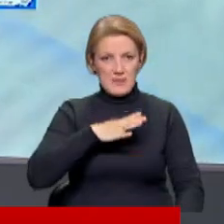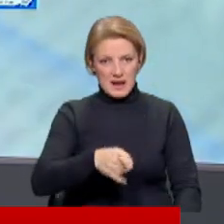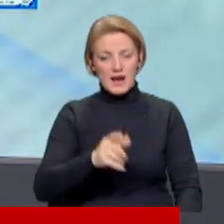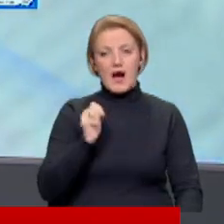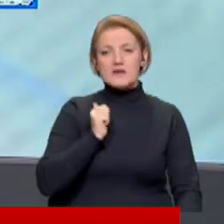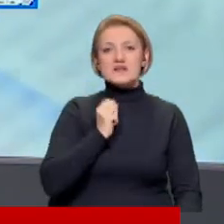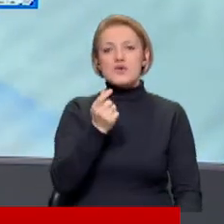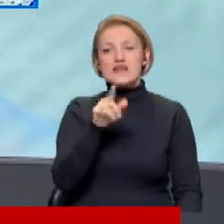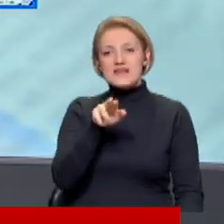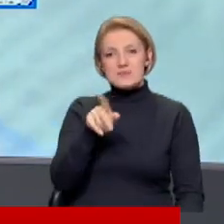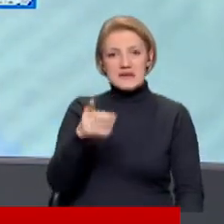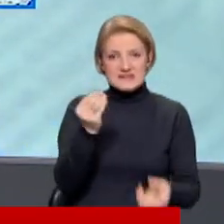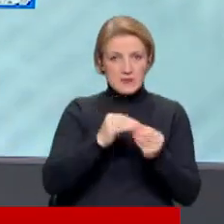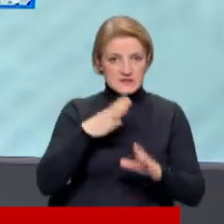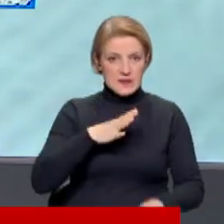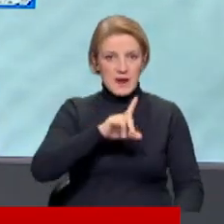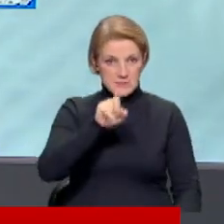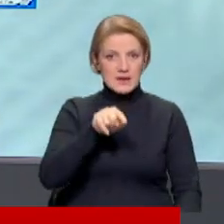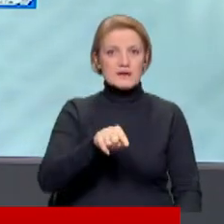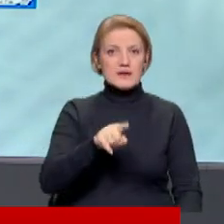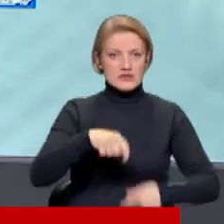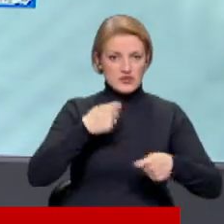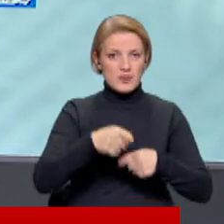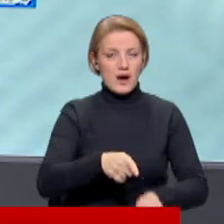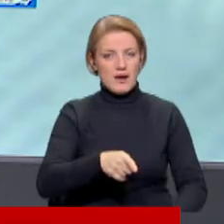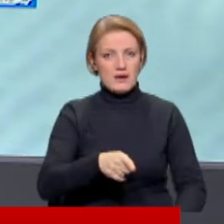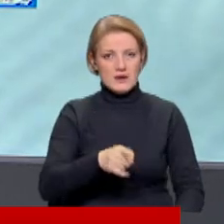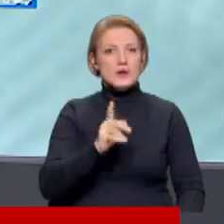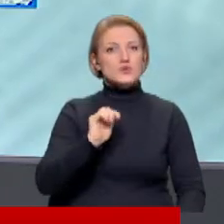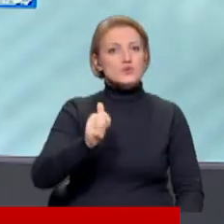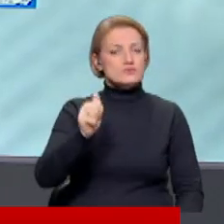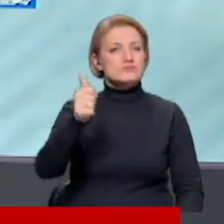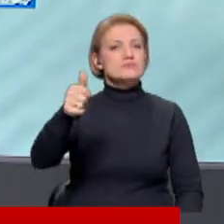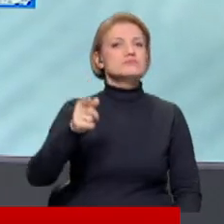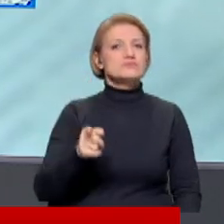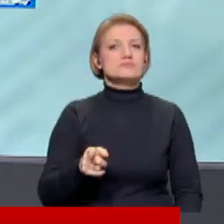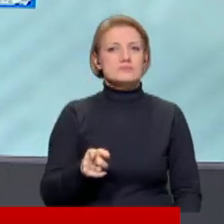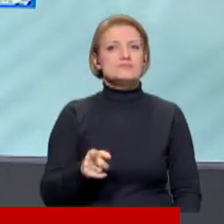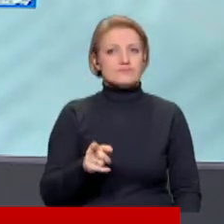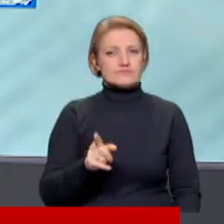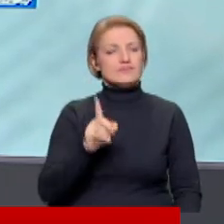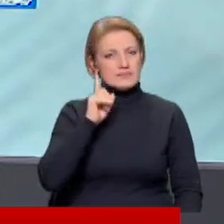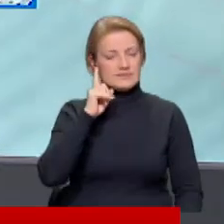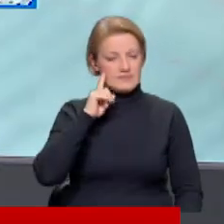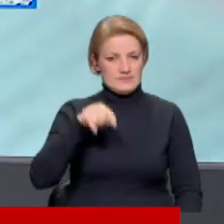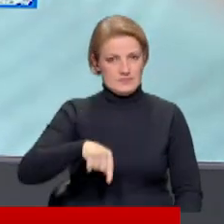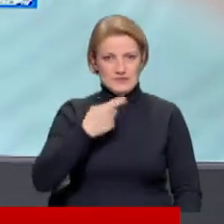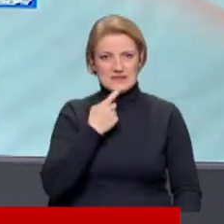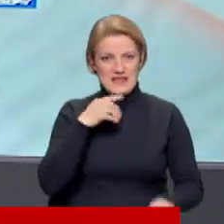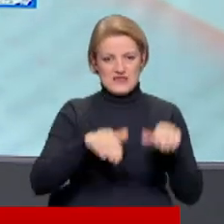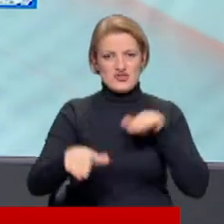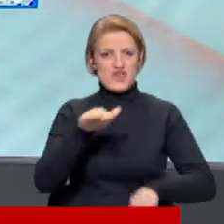ya da asgari ücret kadar zam istemek bu mu günü geldiğinde ki seçim yolundayız